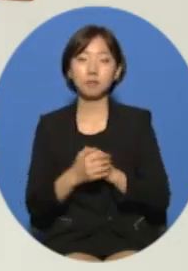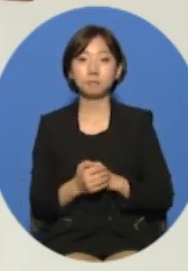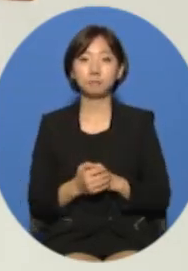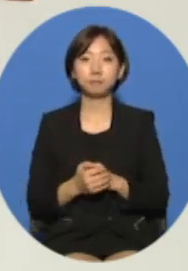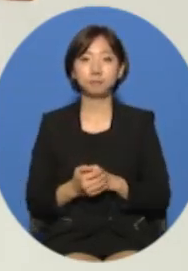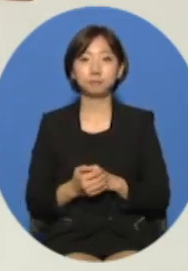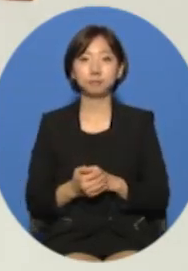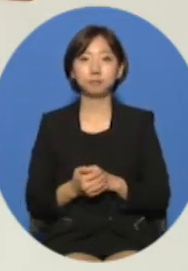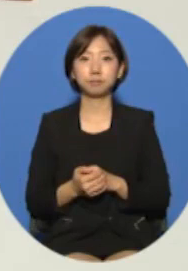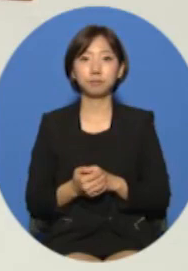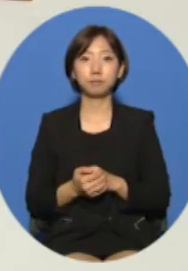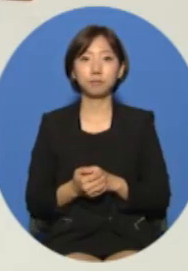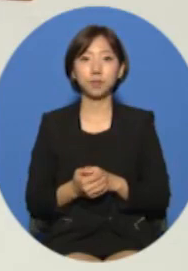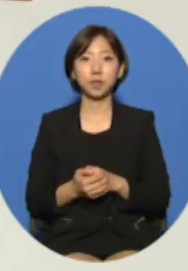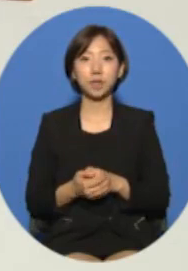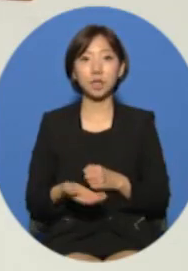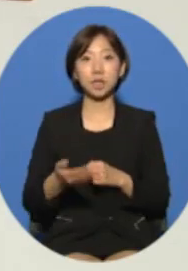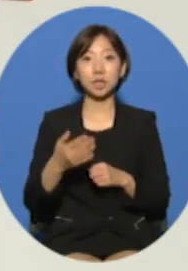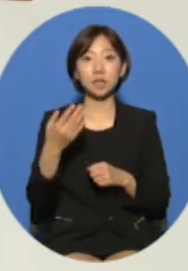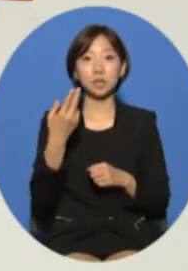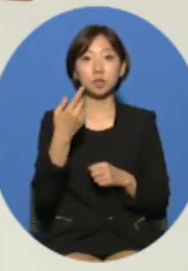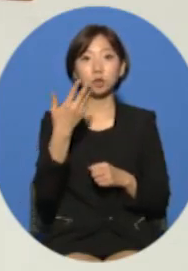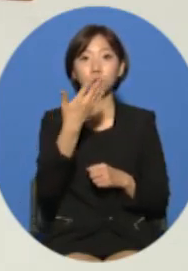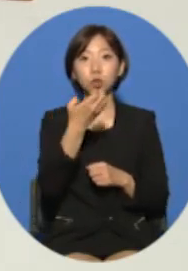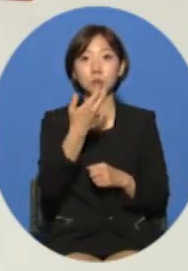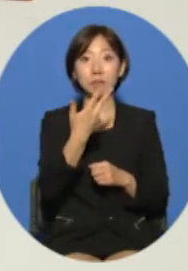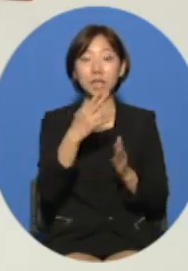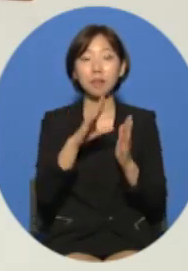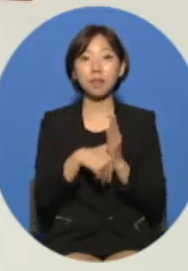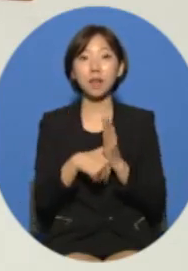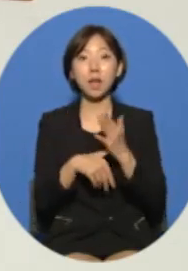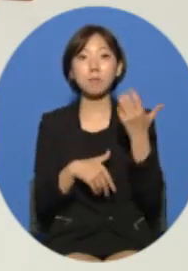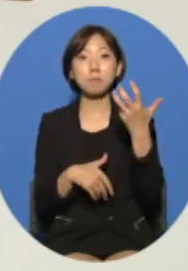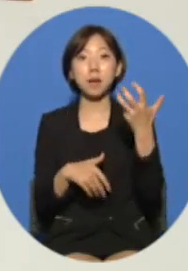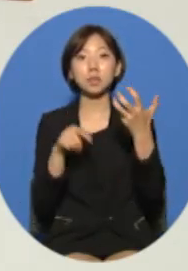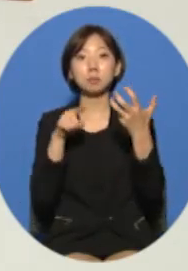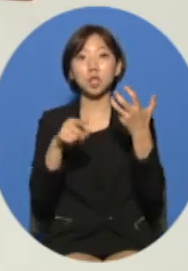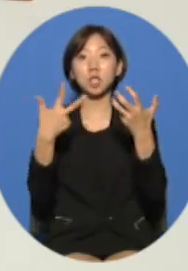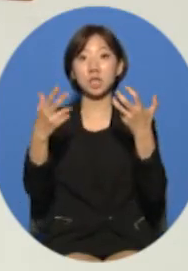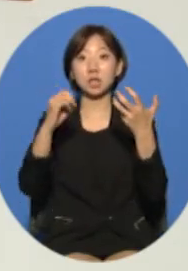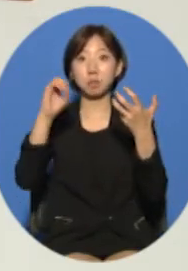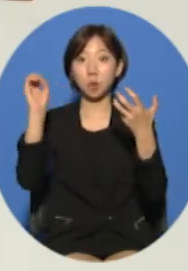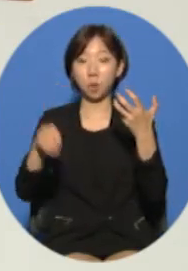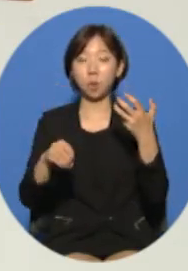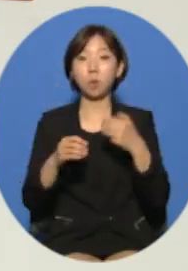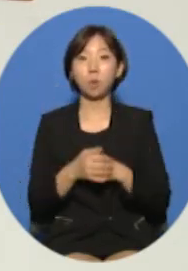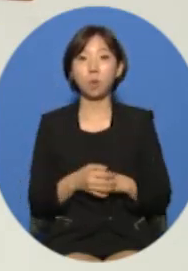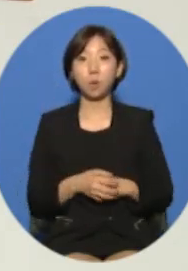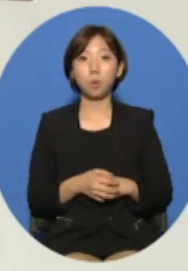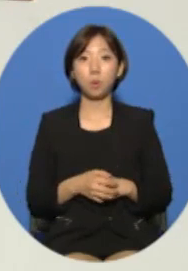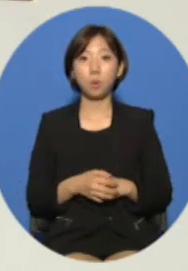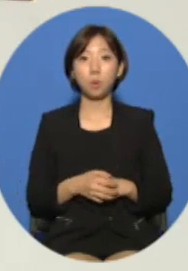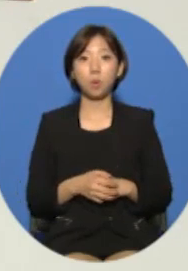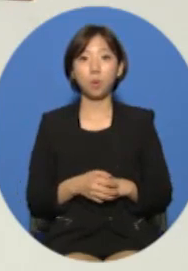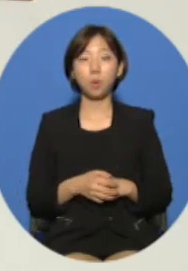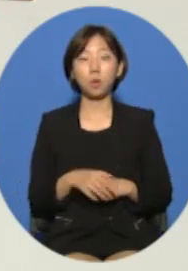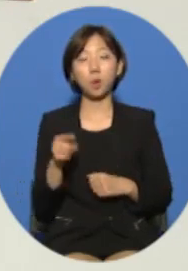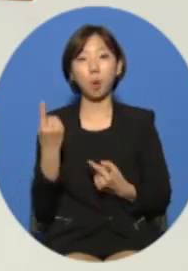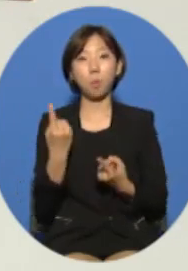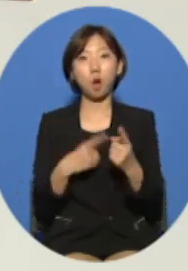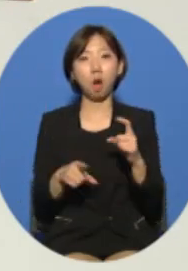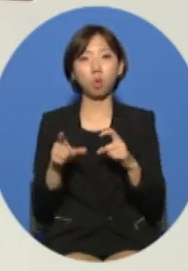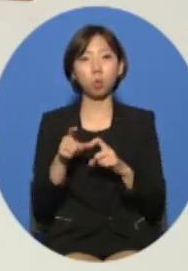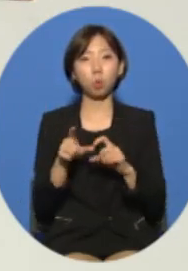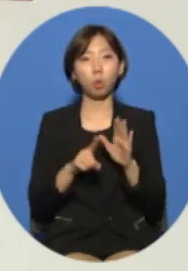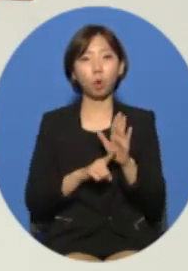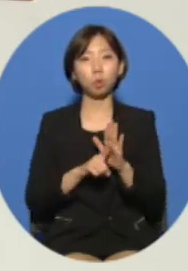그 80.7%를 기록한 그 97년 때 투표율이 80.7%거든요. 예. 그보다 조금